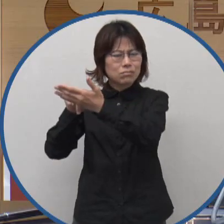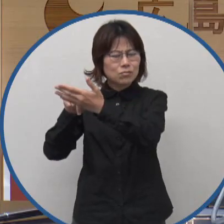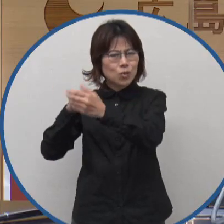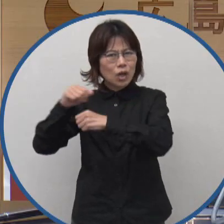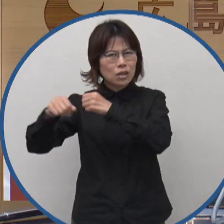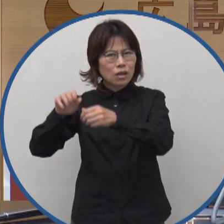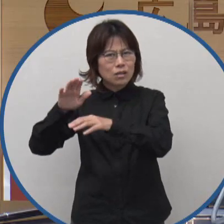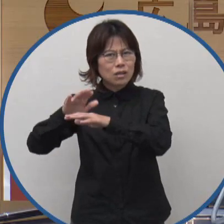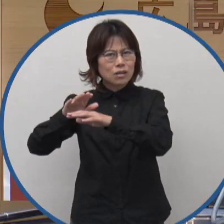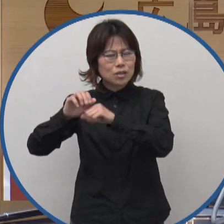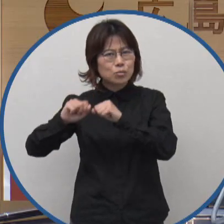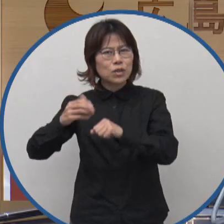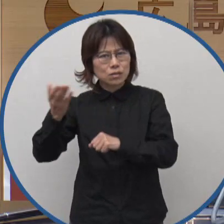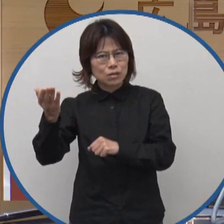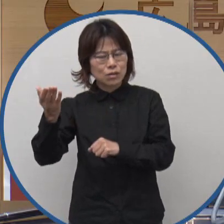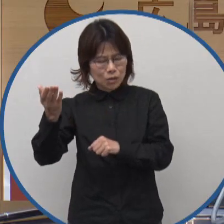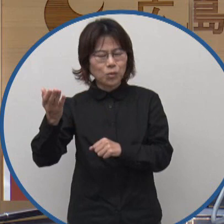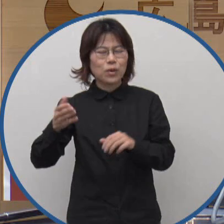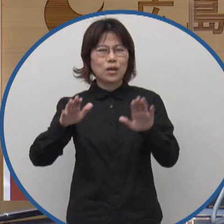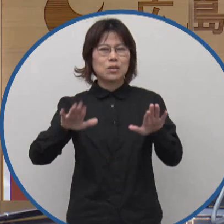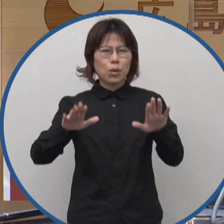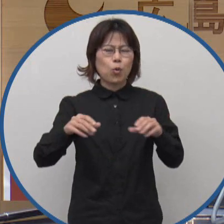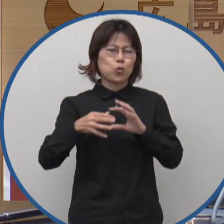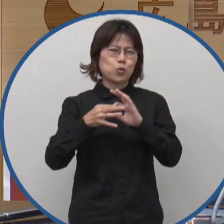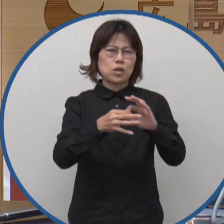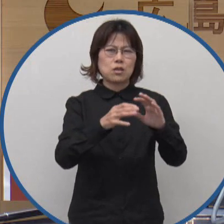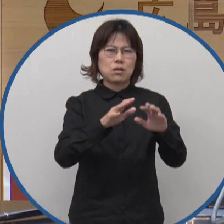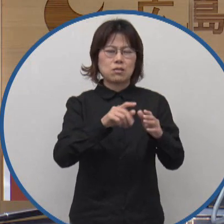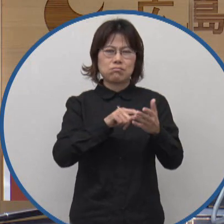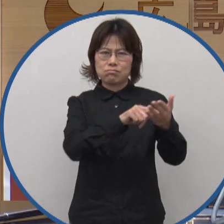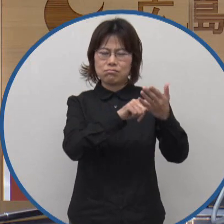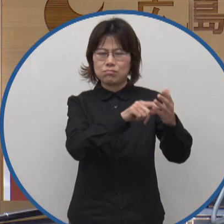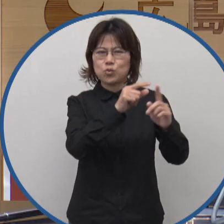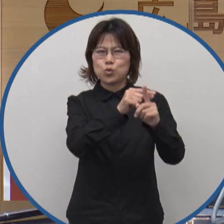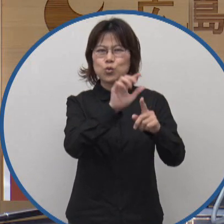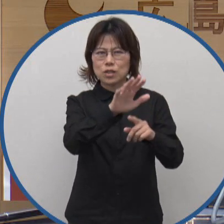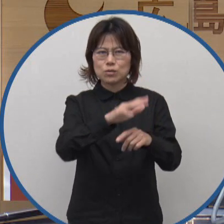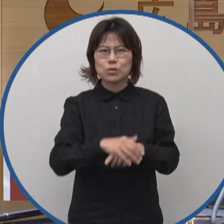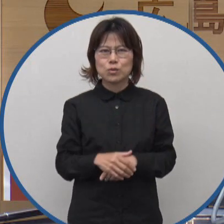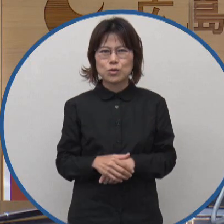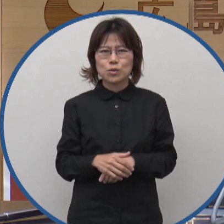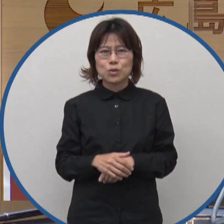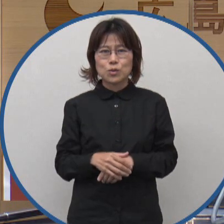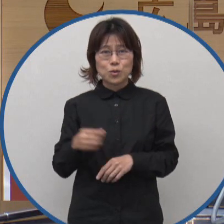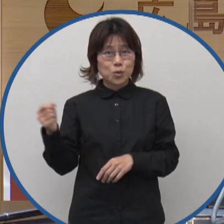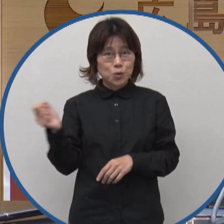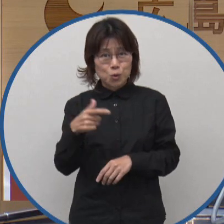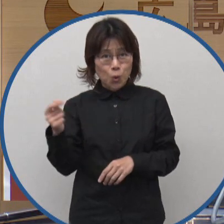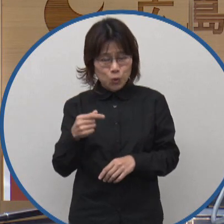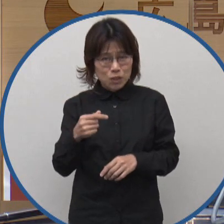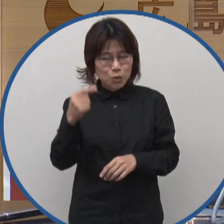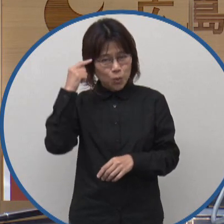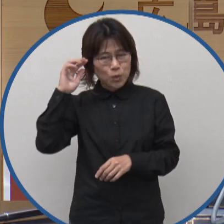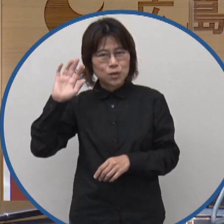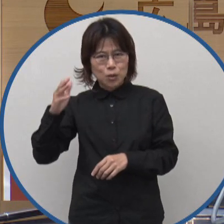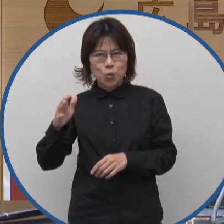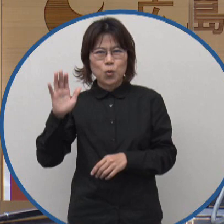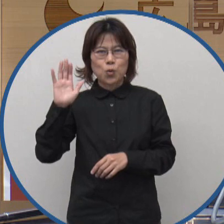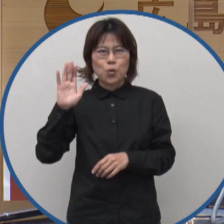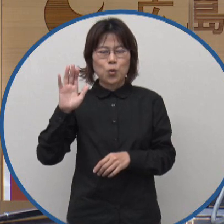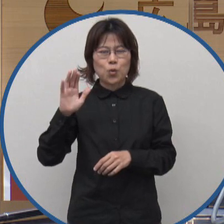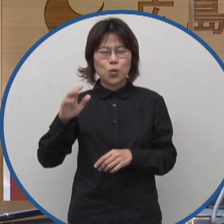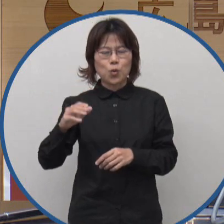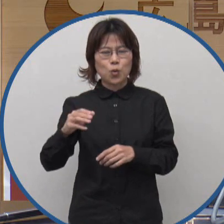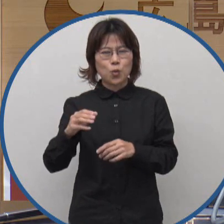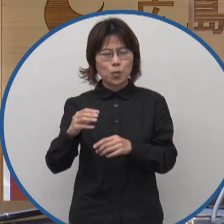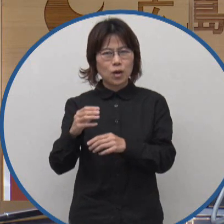それはもう常に行っていますので、はい、 多分早期にということにはなるとは思うんですけれども、この認